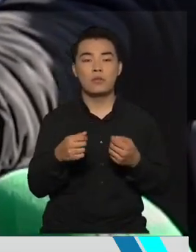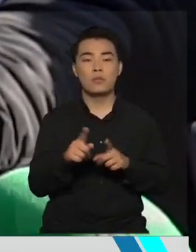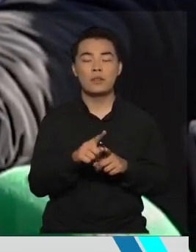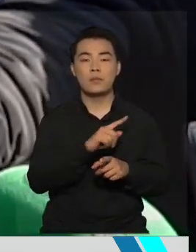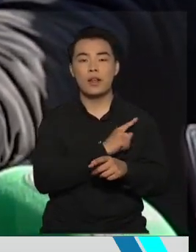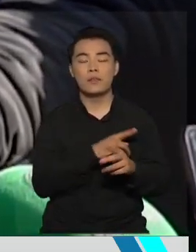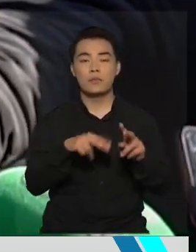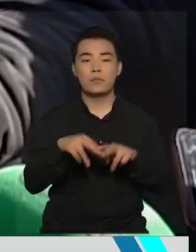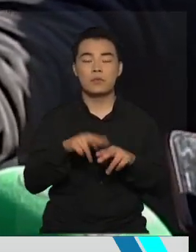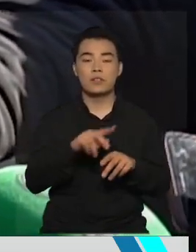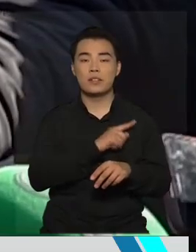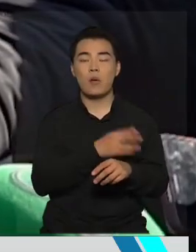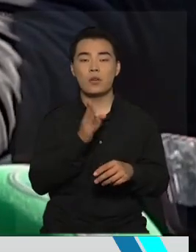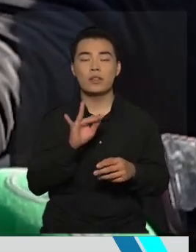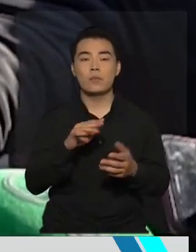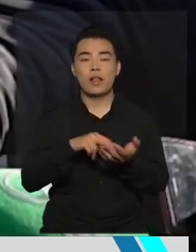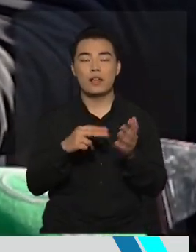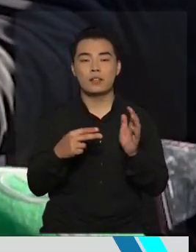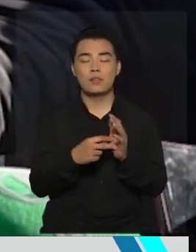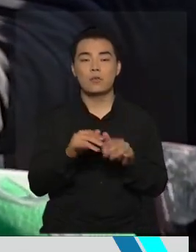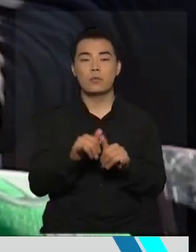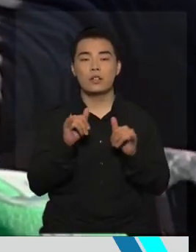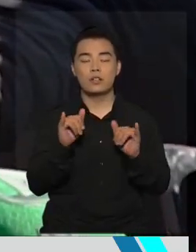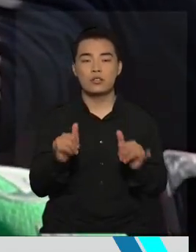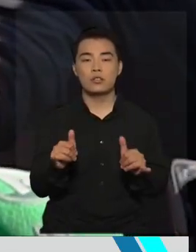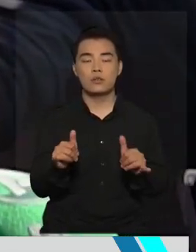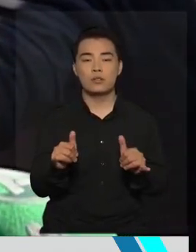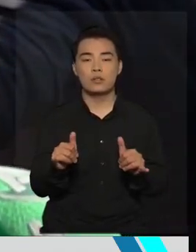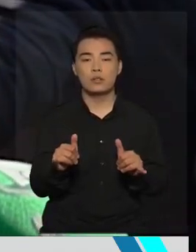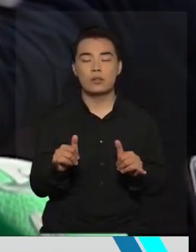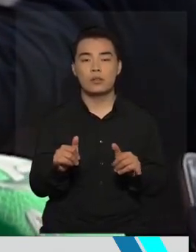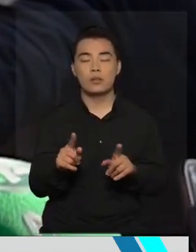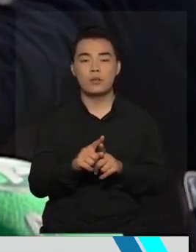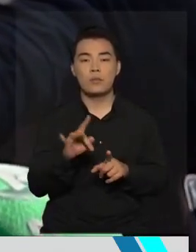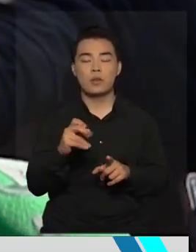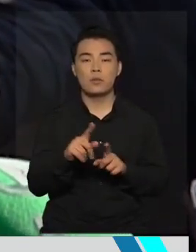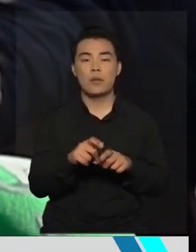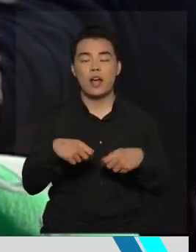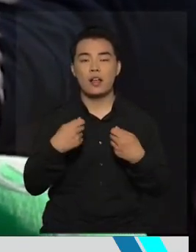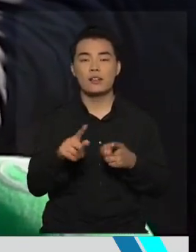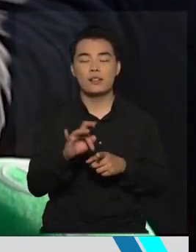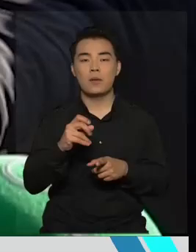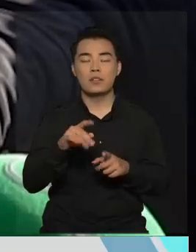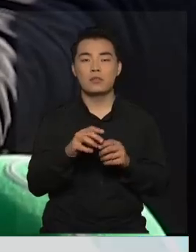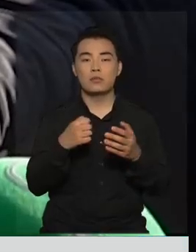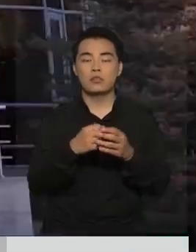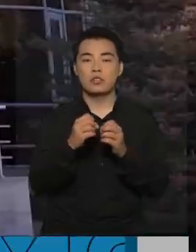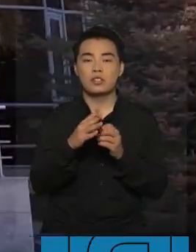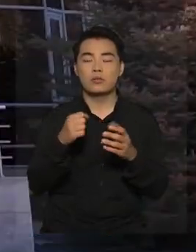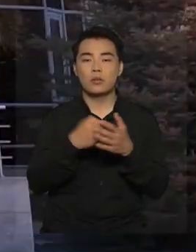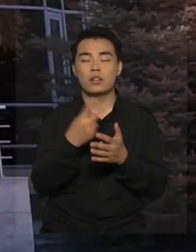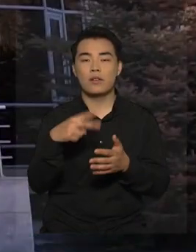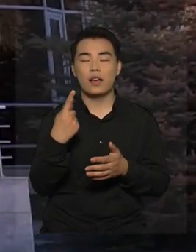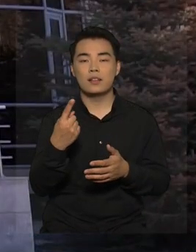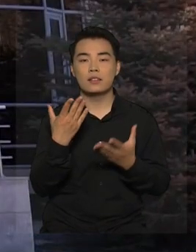мощность, во-вторых, мы планируем увеличить период прохождения реабилитации с 14 дней до